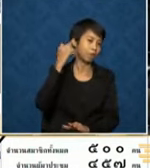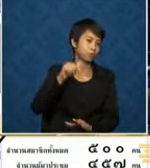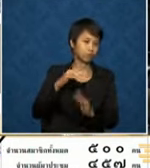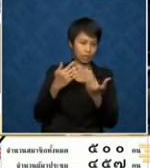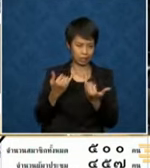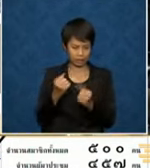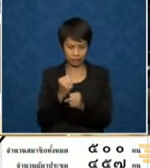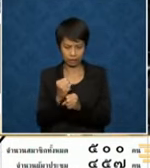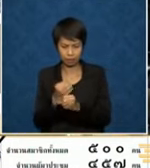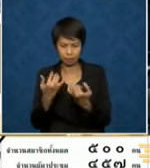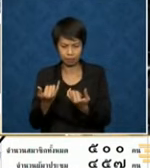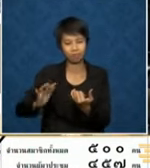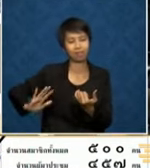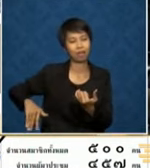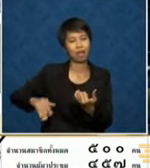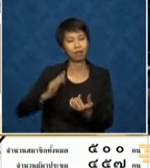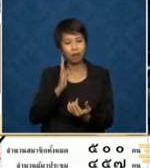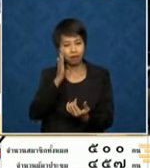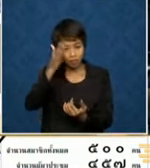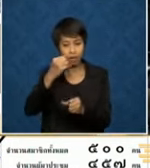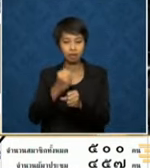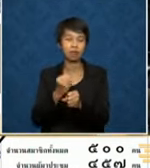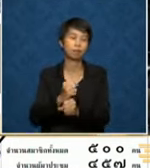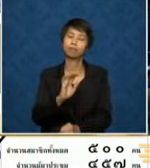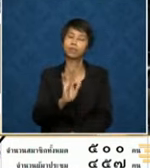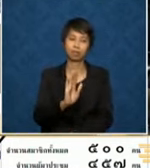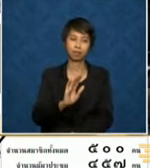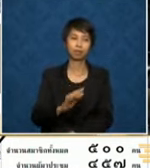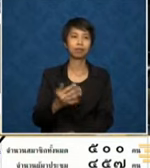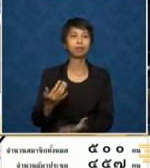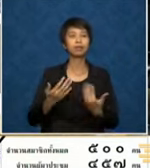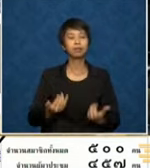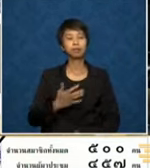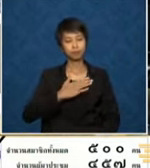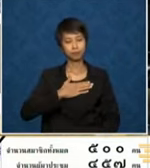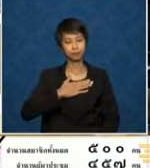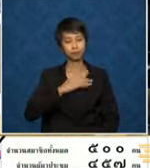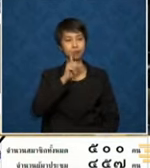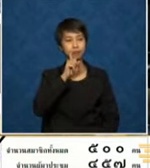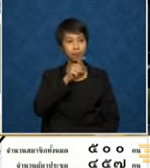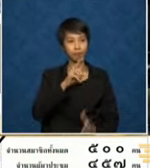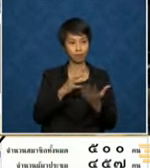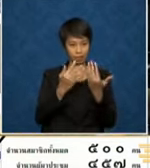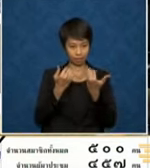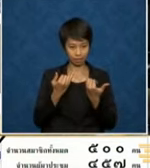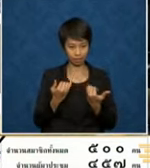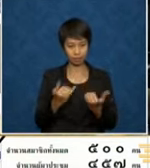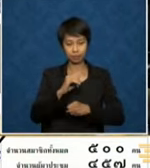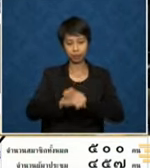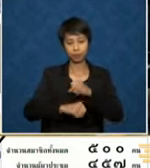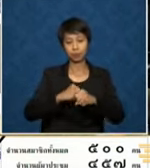ทำหรือว่าไม่ใช่มาทำในอีก6เดือนข้างหน้าค่ะดังนั้นคำถามของดิฉันก็คือภายในไตรมาส2